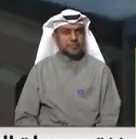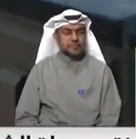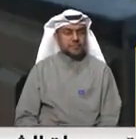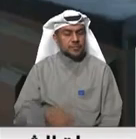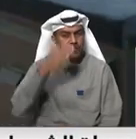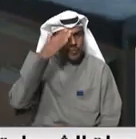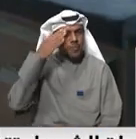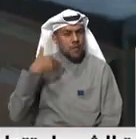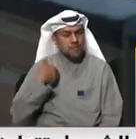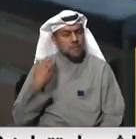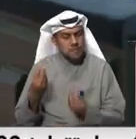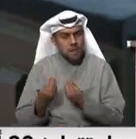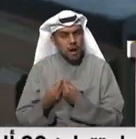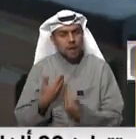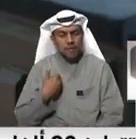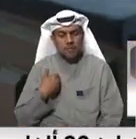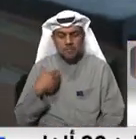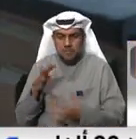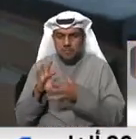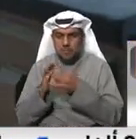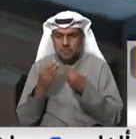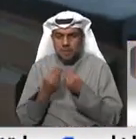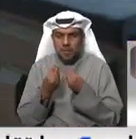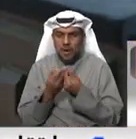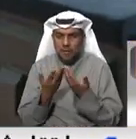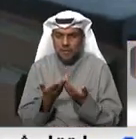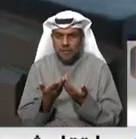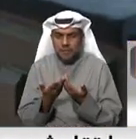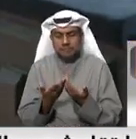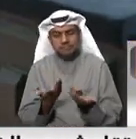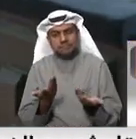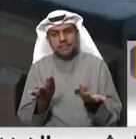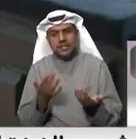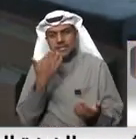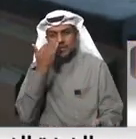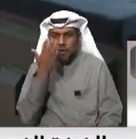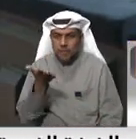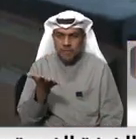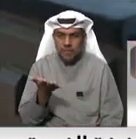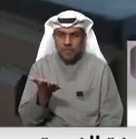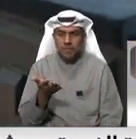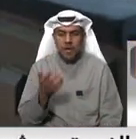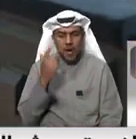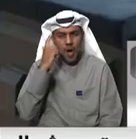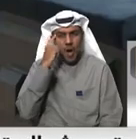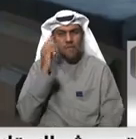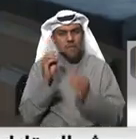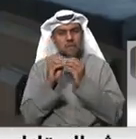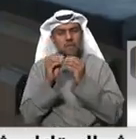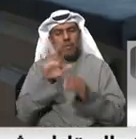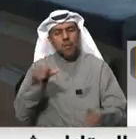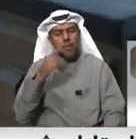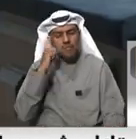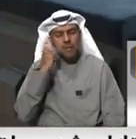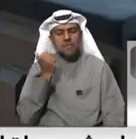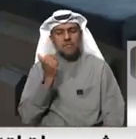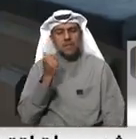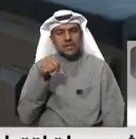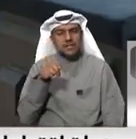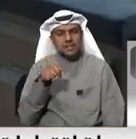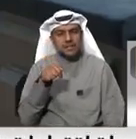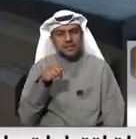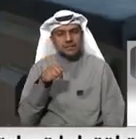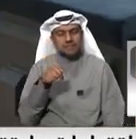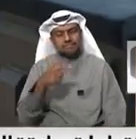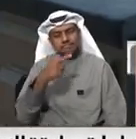يانا عناصر لاعبين الخبره اللي هو المحليين وكذلك اضافه عليهم عناصر الشباب منت عارف احنا طبعا بالموسم هذا يعني صارت لنا اللي هو